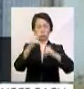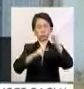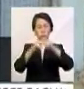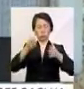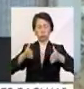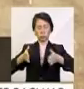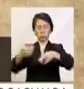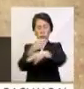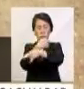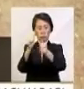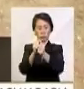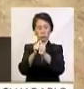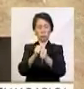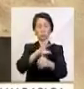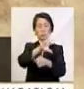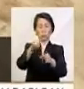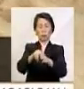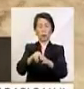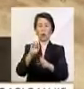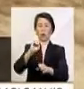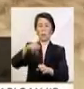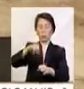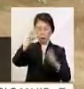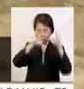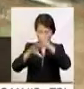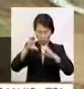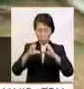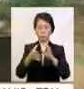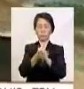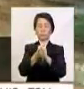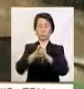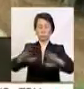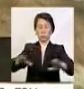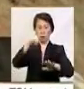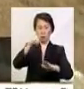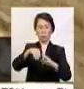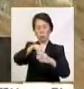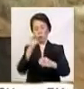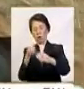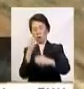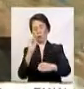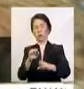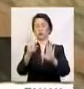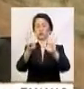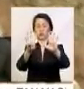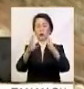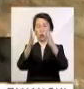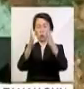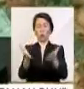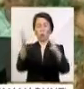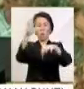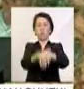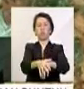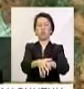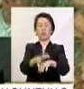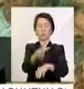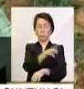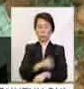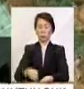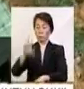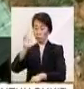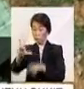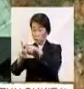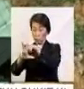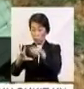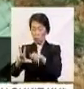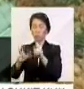Berkembar Bukit Kukus itu membabitkan operasi mencari dan menyelamat bagi mengeluarkan 9 mangsa yang tertimbus, manakala 3